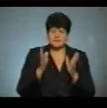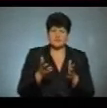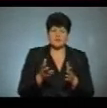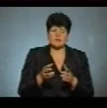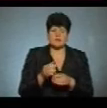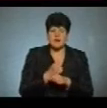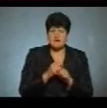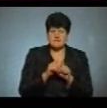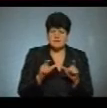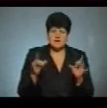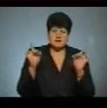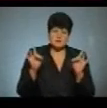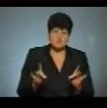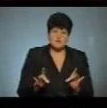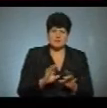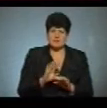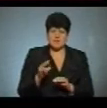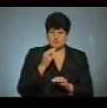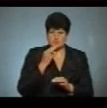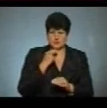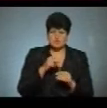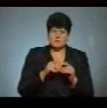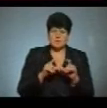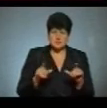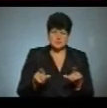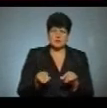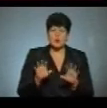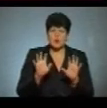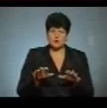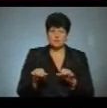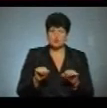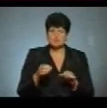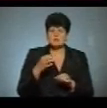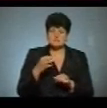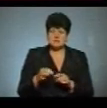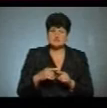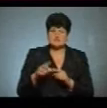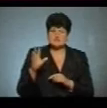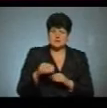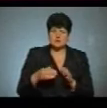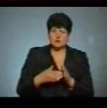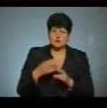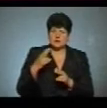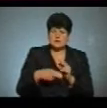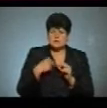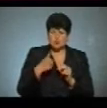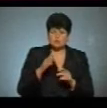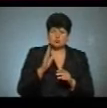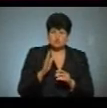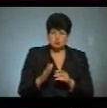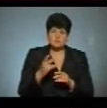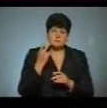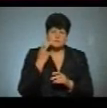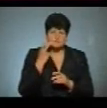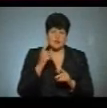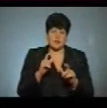і ресторанів, а також непродовольчі магазини. Водночас голова уряду розповів, швидше за все до кінця року в Україні діятиме адаптивний